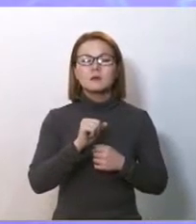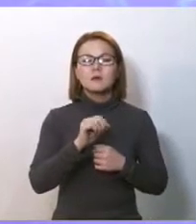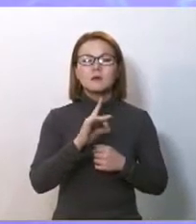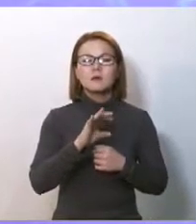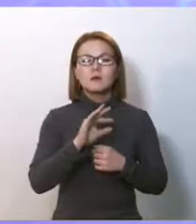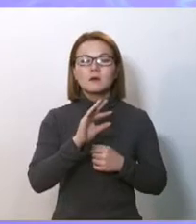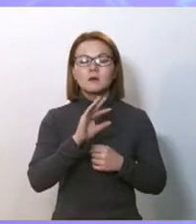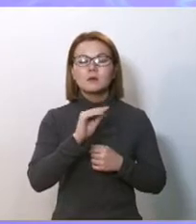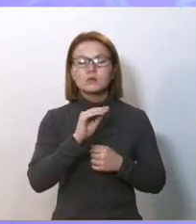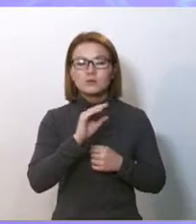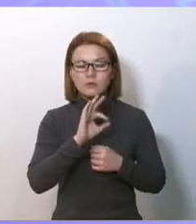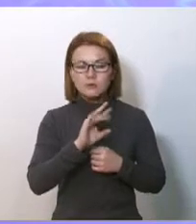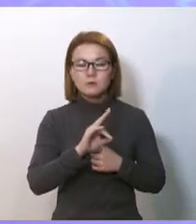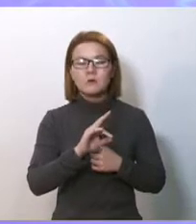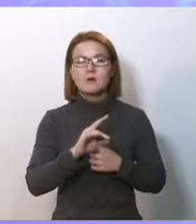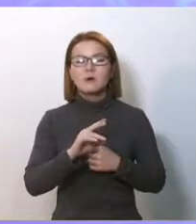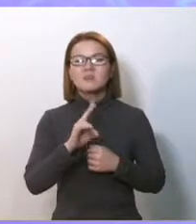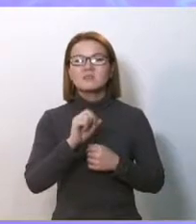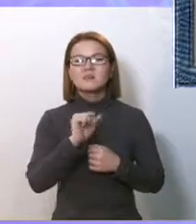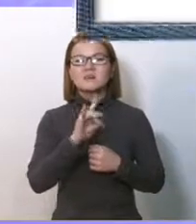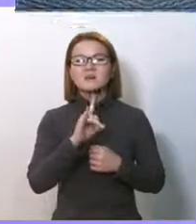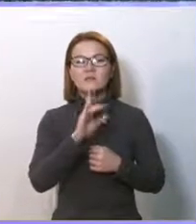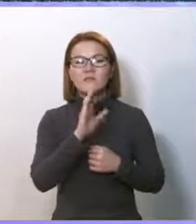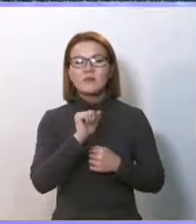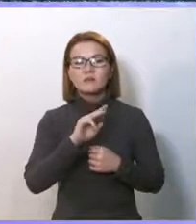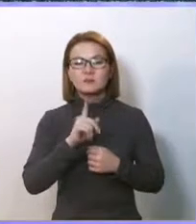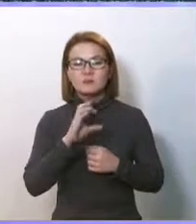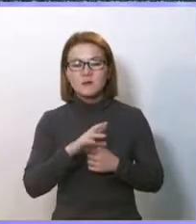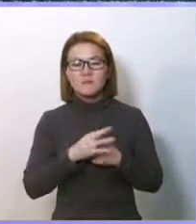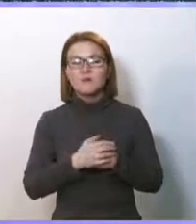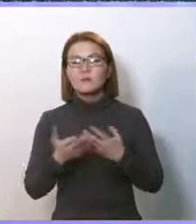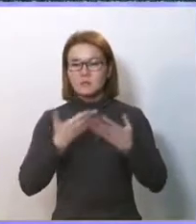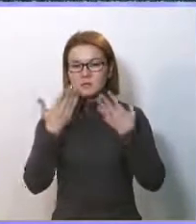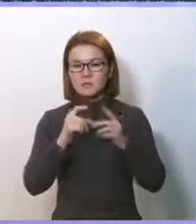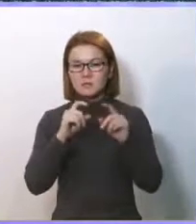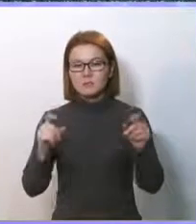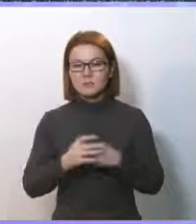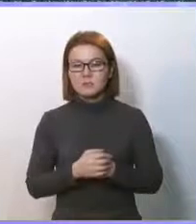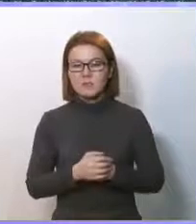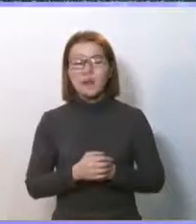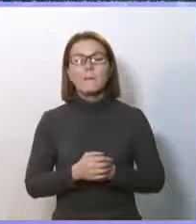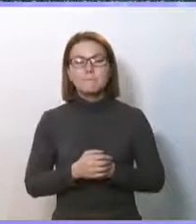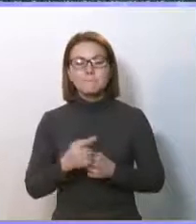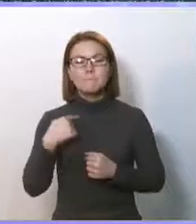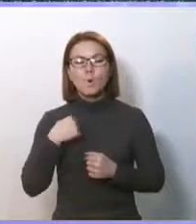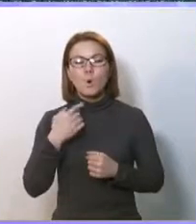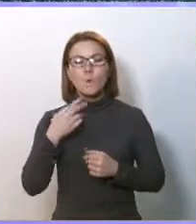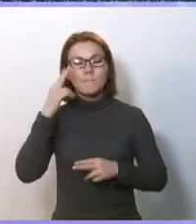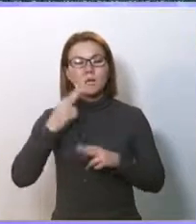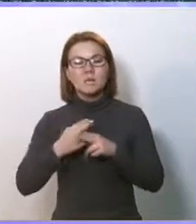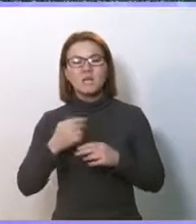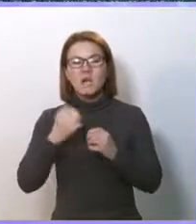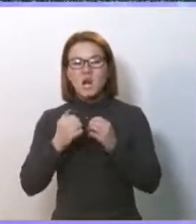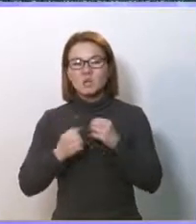нарываться. Замечательно! Прочитаем предложение. Мой брат каждую